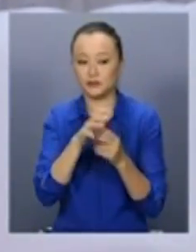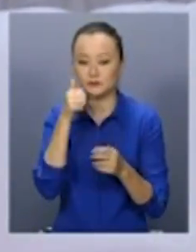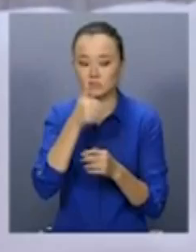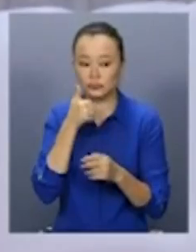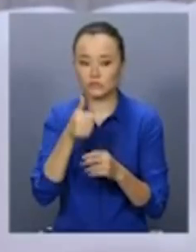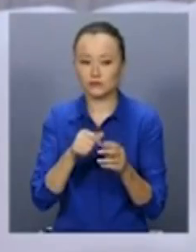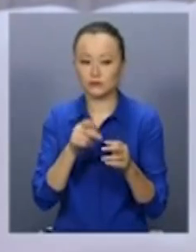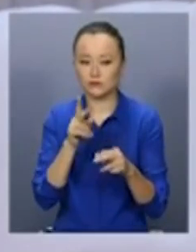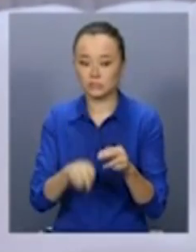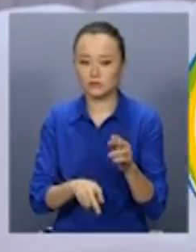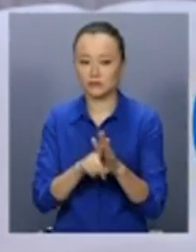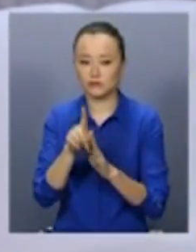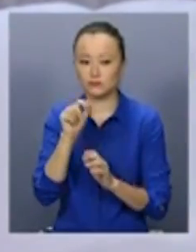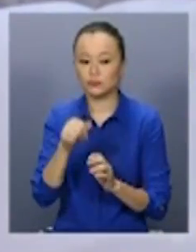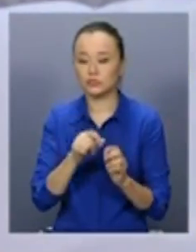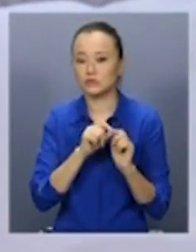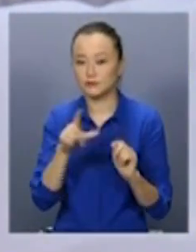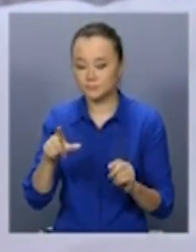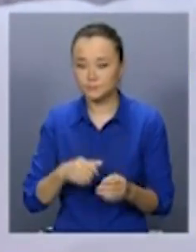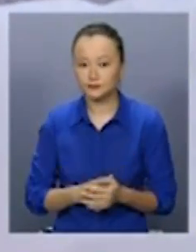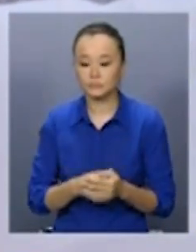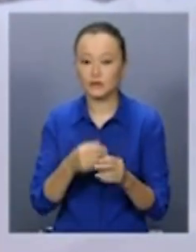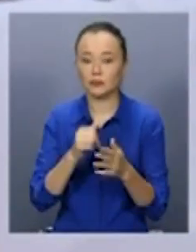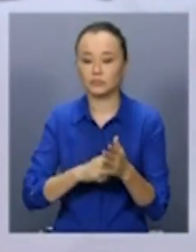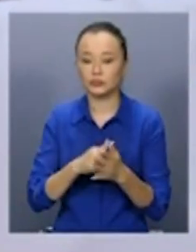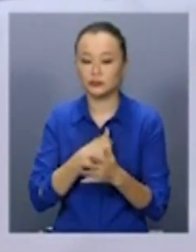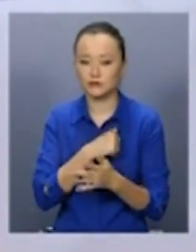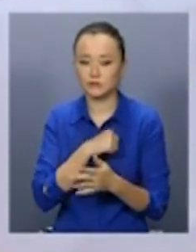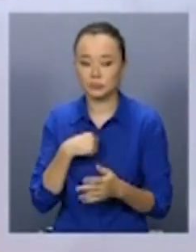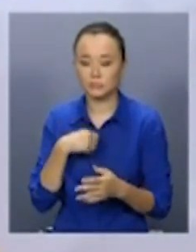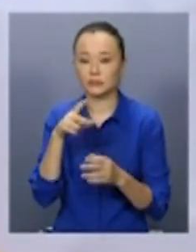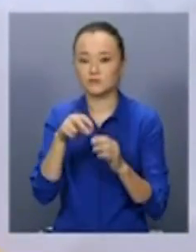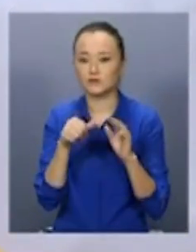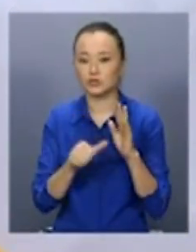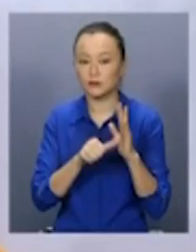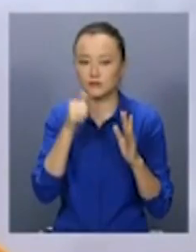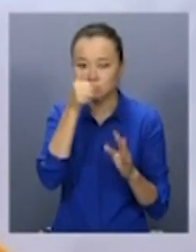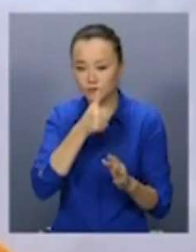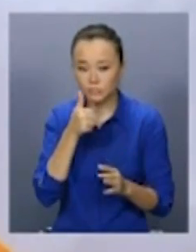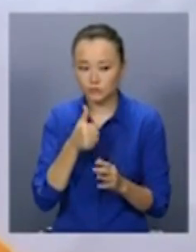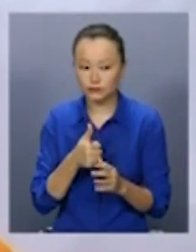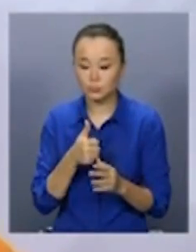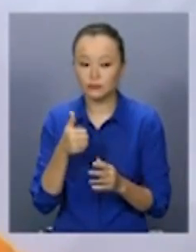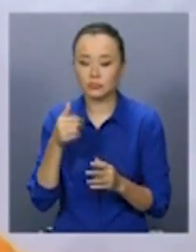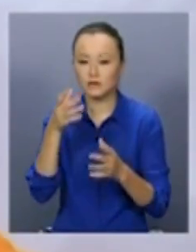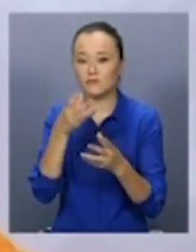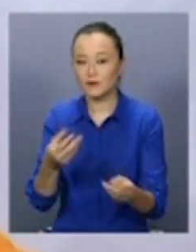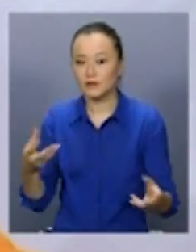аяғынан бастап келді деп айтуға болады. Себебі мен өзім 16 жылы көктем